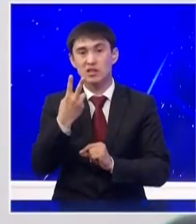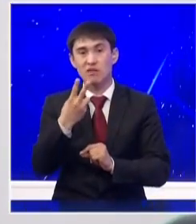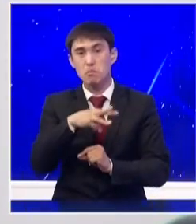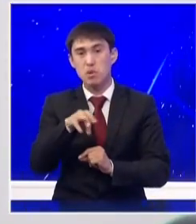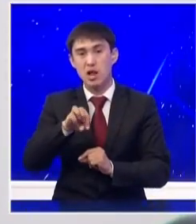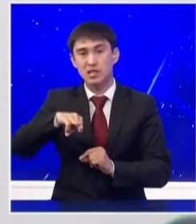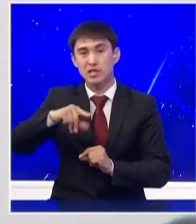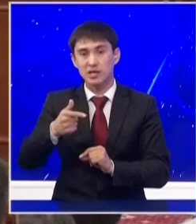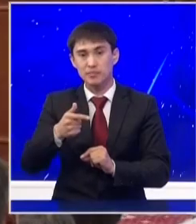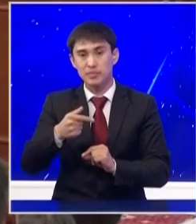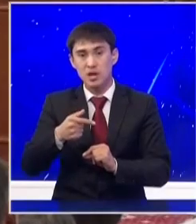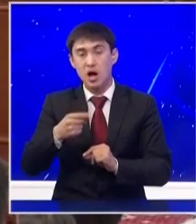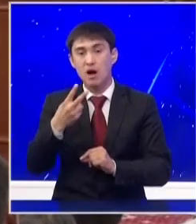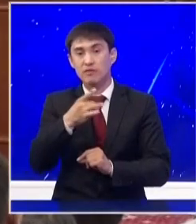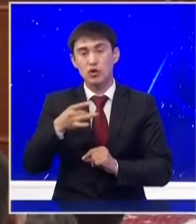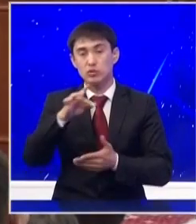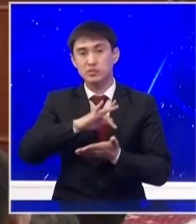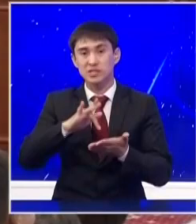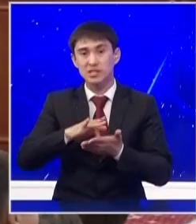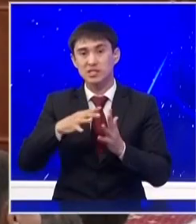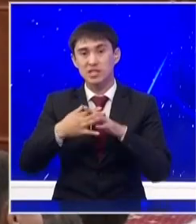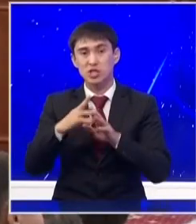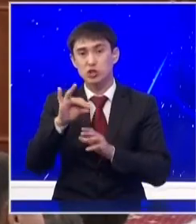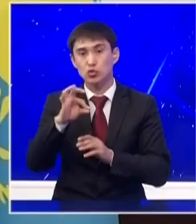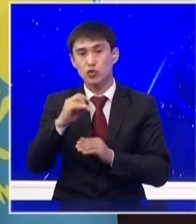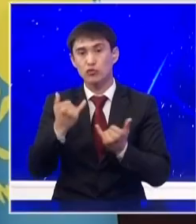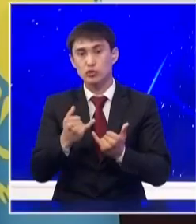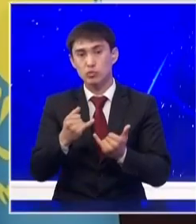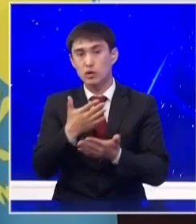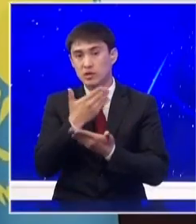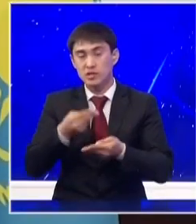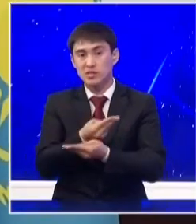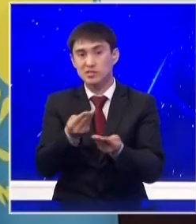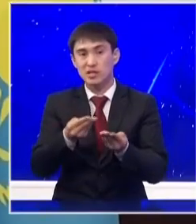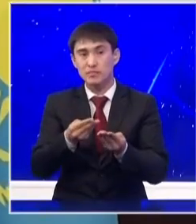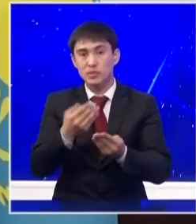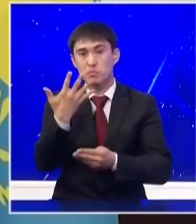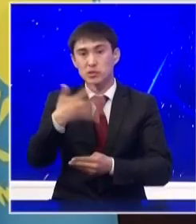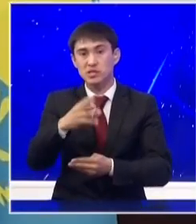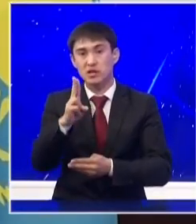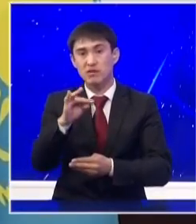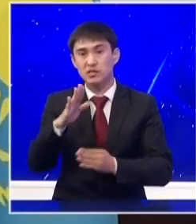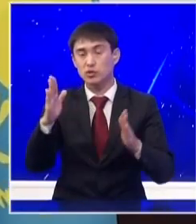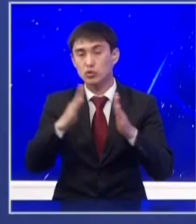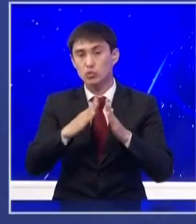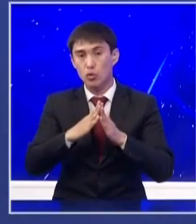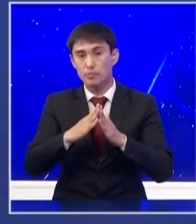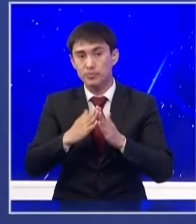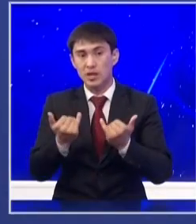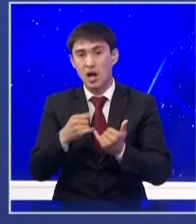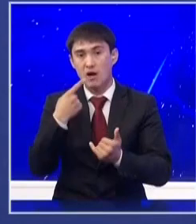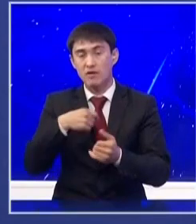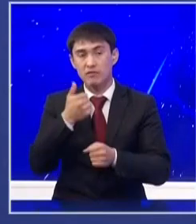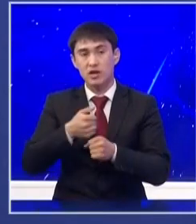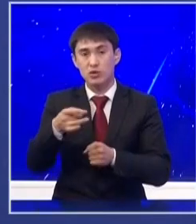2 миллиарда тенге А в районном центре селе женуров до сих пор не сдан в эксплуатацию 50квартирный дом как отметил